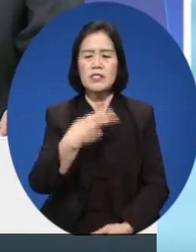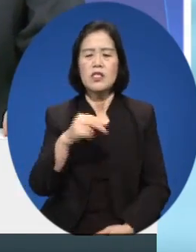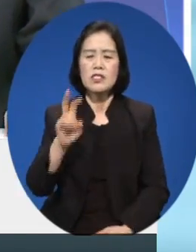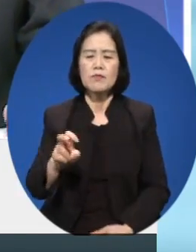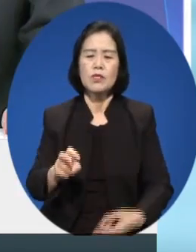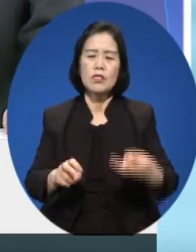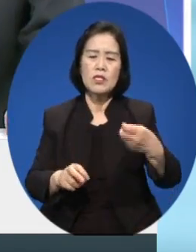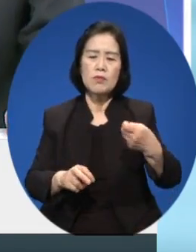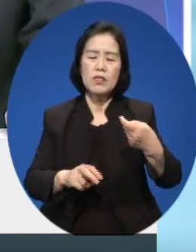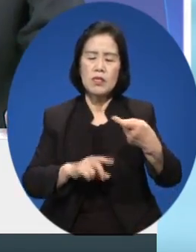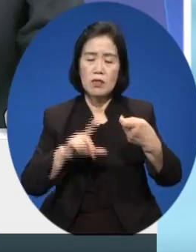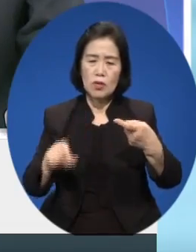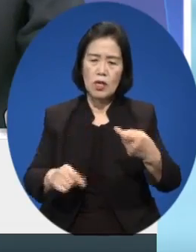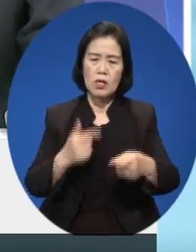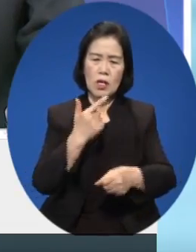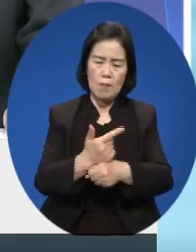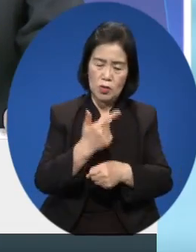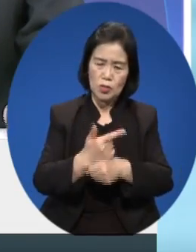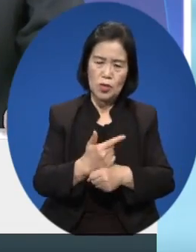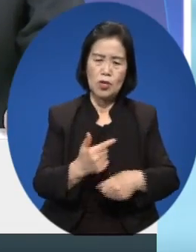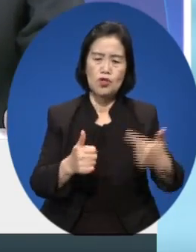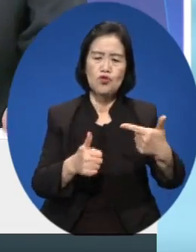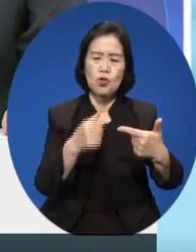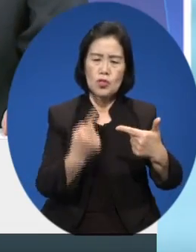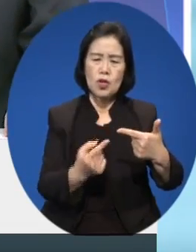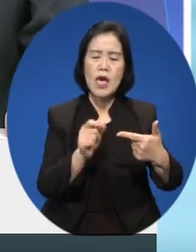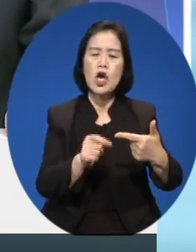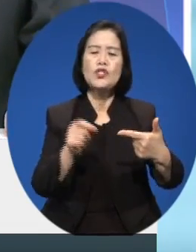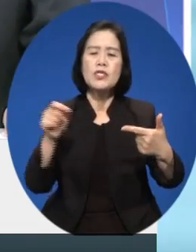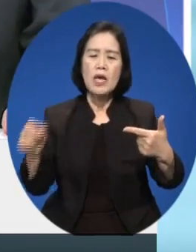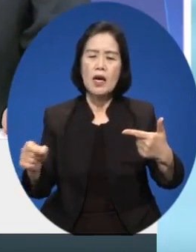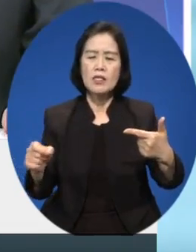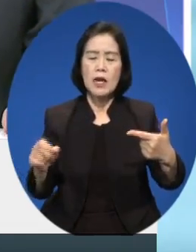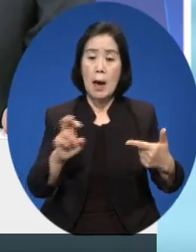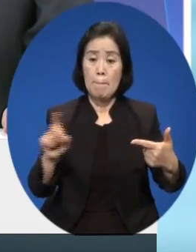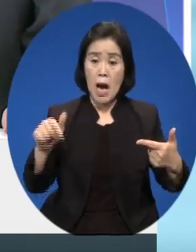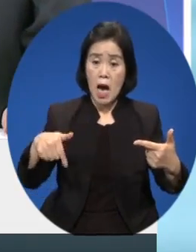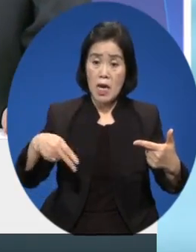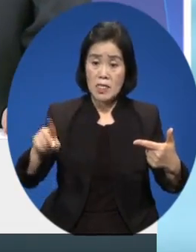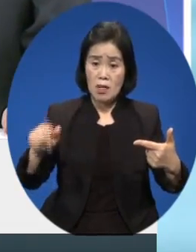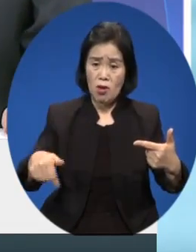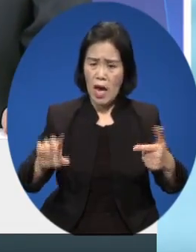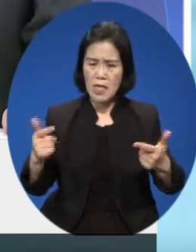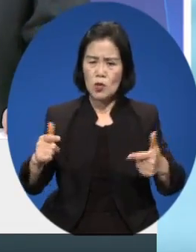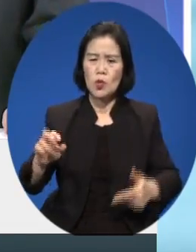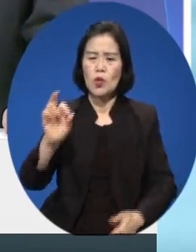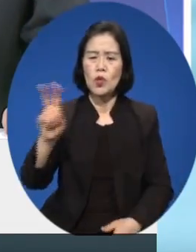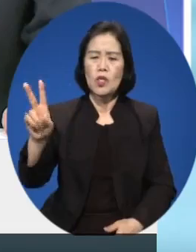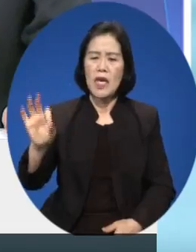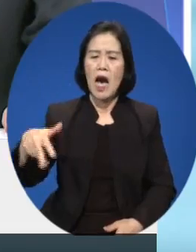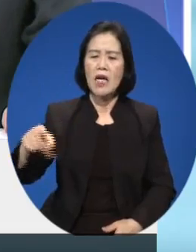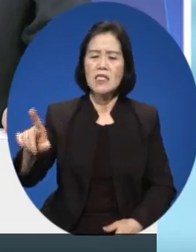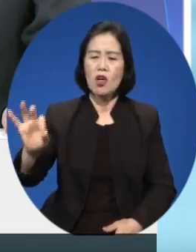남양주시는 독단적으로 6화 서 6호선 의 연장 노선을 마서 캥 이 아닌 양 정 향 으로 변경하여 국토부에